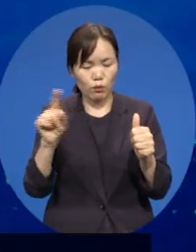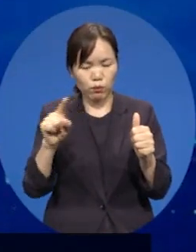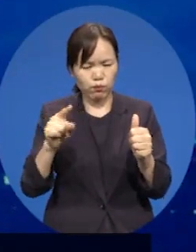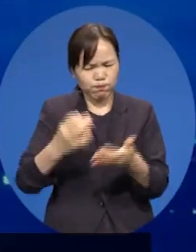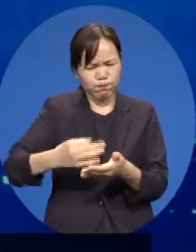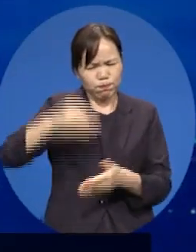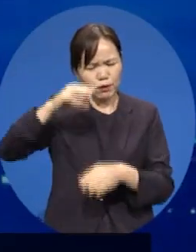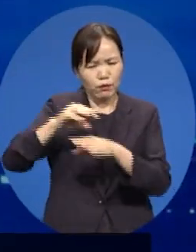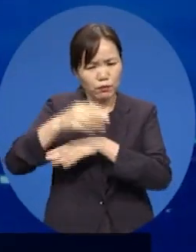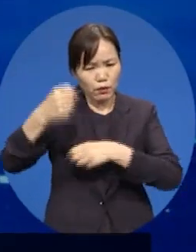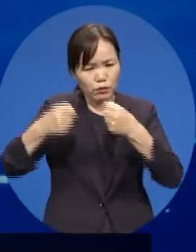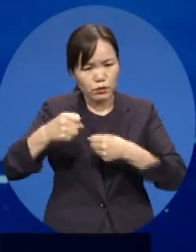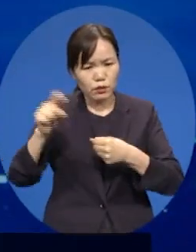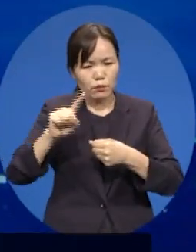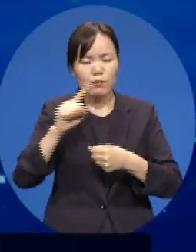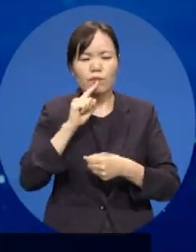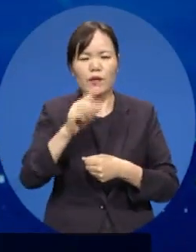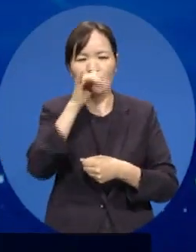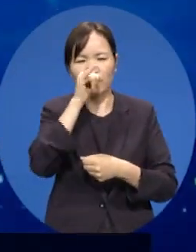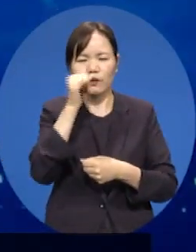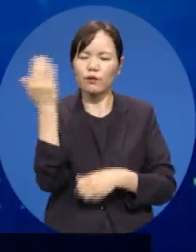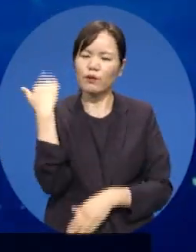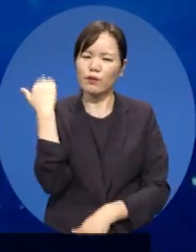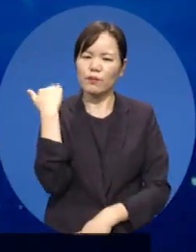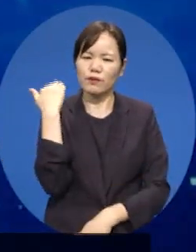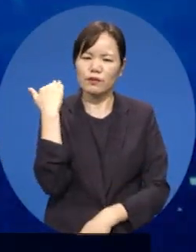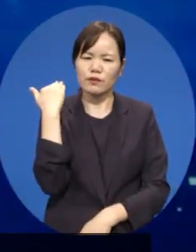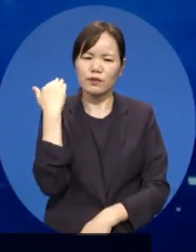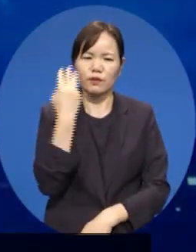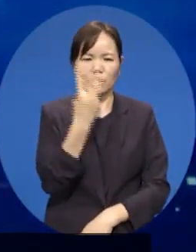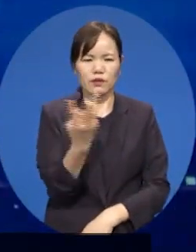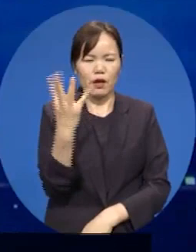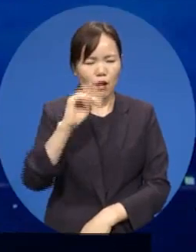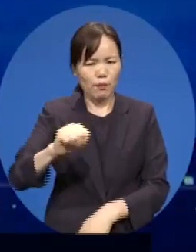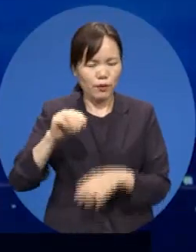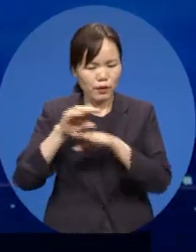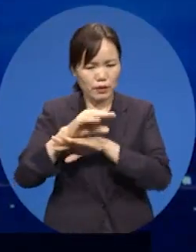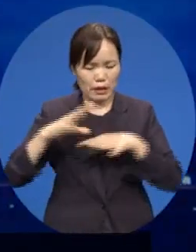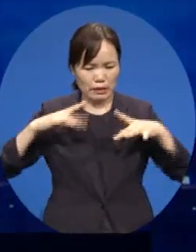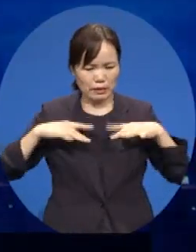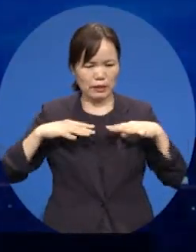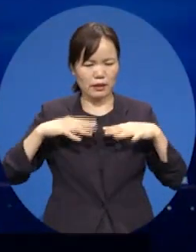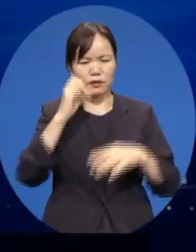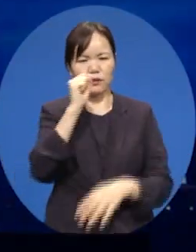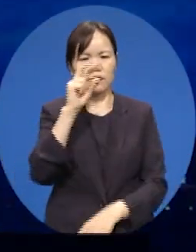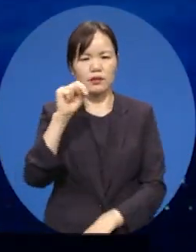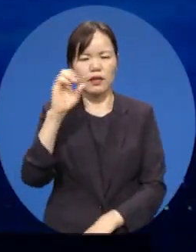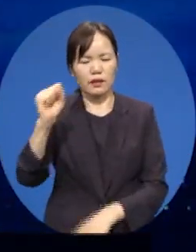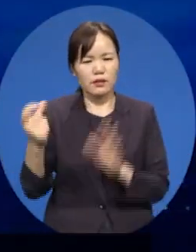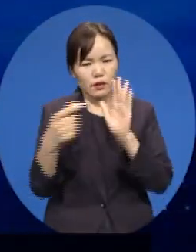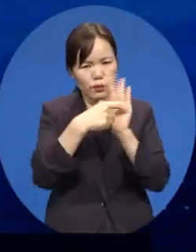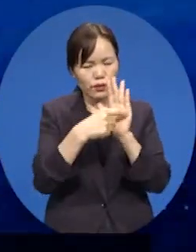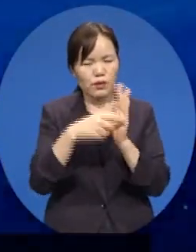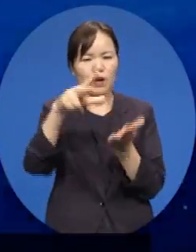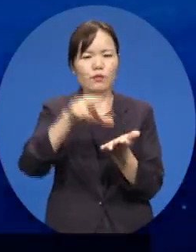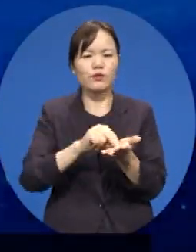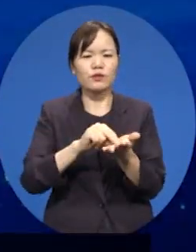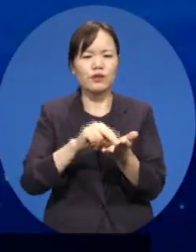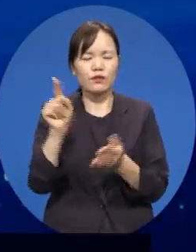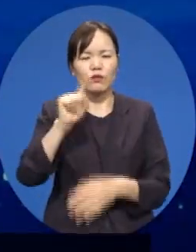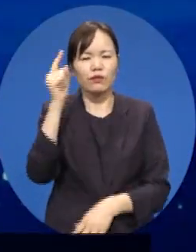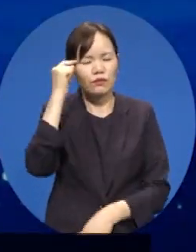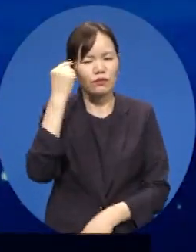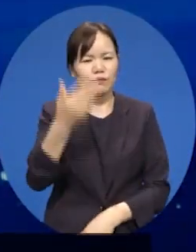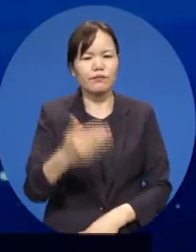차량을 몰고 있느냐 이런 얘기가 나옵니다 얼마전에도 뭐 3억 상당 의 차량을 자랑하는 것에 3일 주로 문제가 되기도 했는데 이거 어떻게 해야